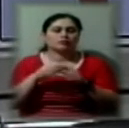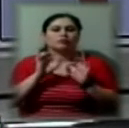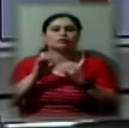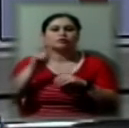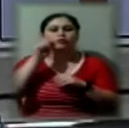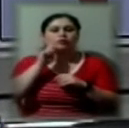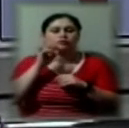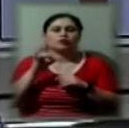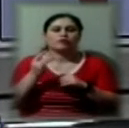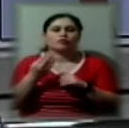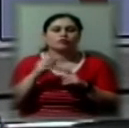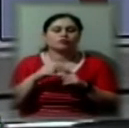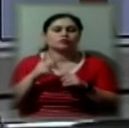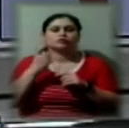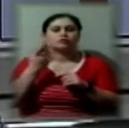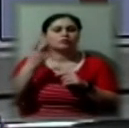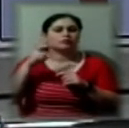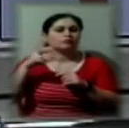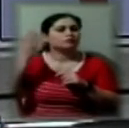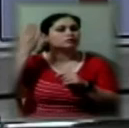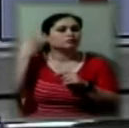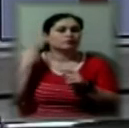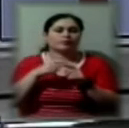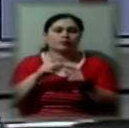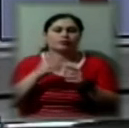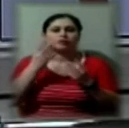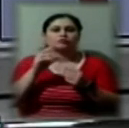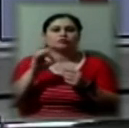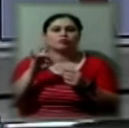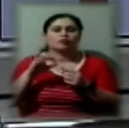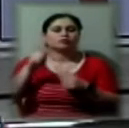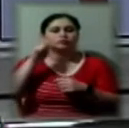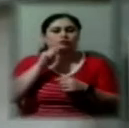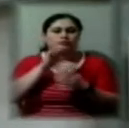майже сторічної давнини та День Соборності України. Подробиці далі в сюжеті.